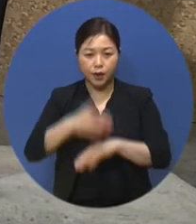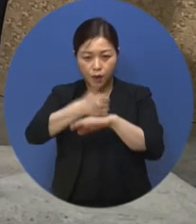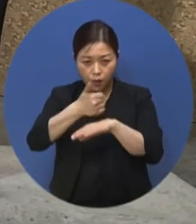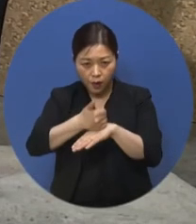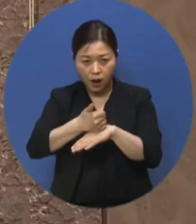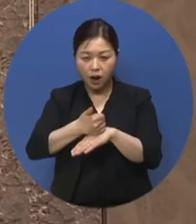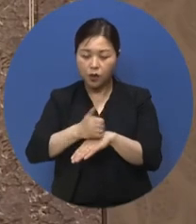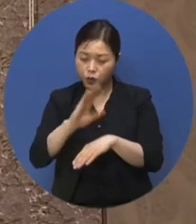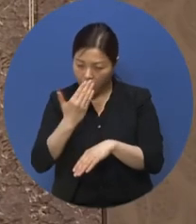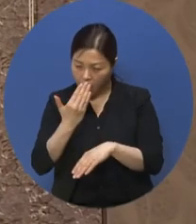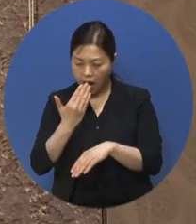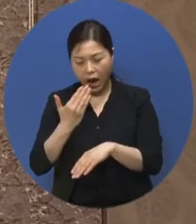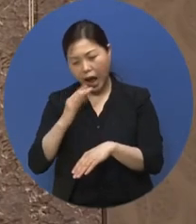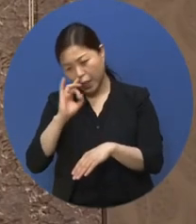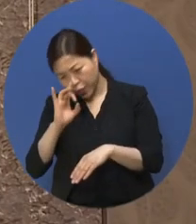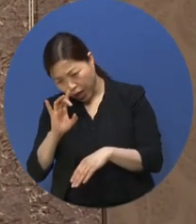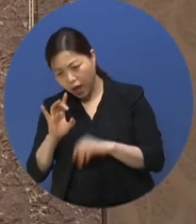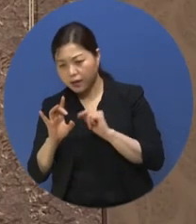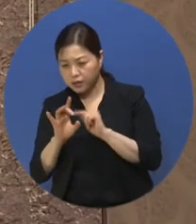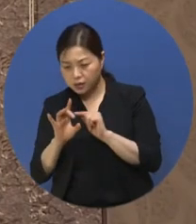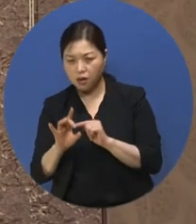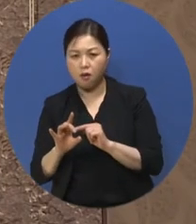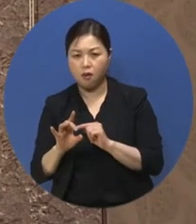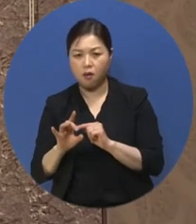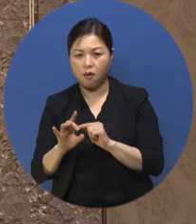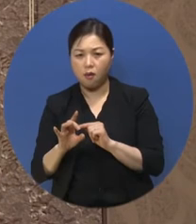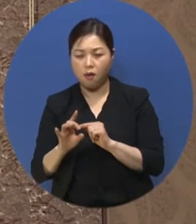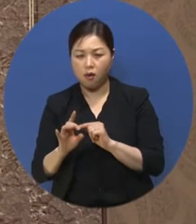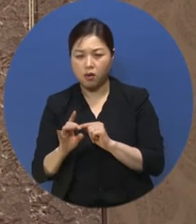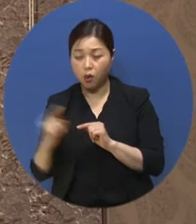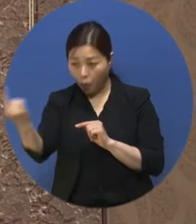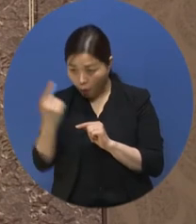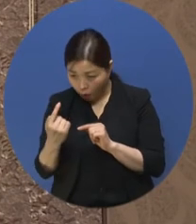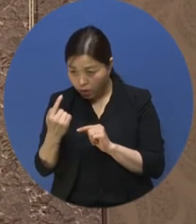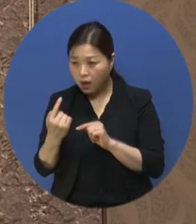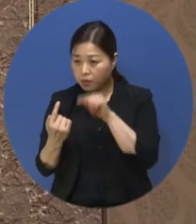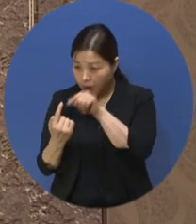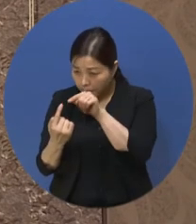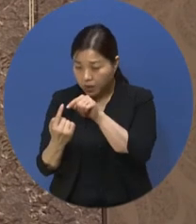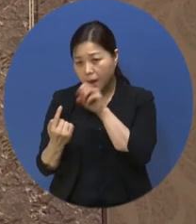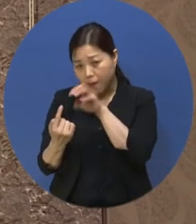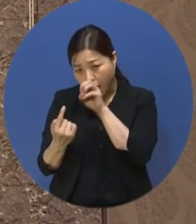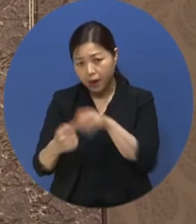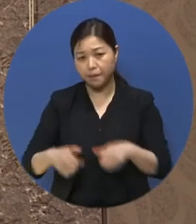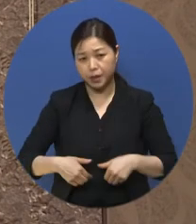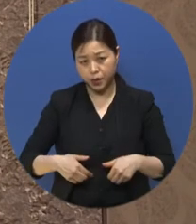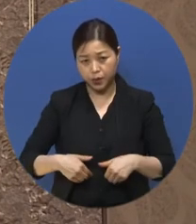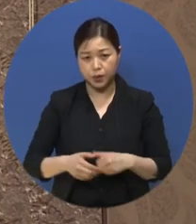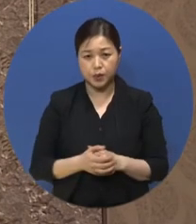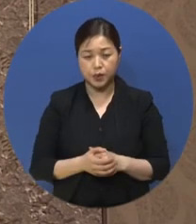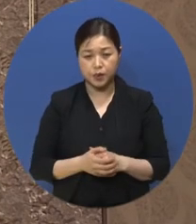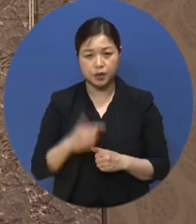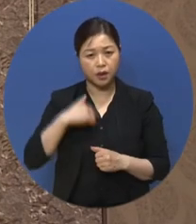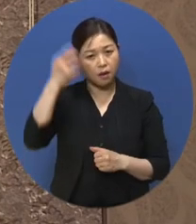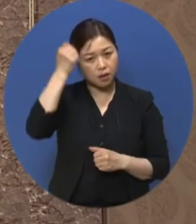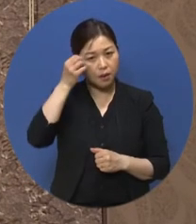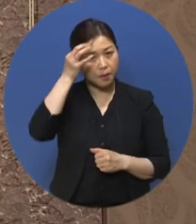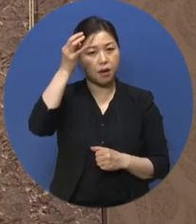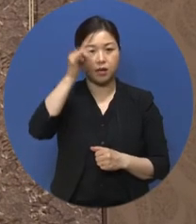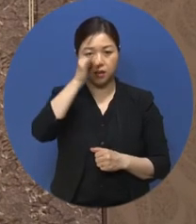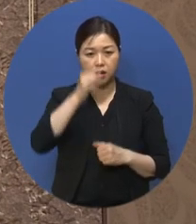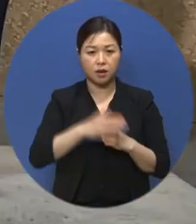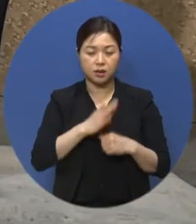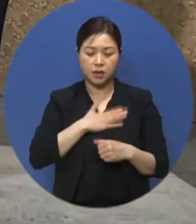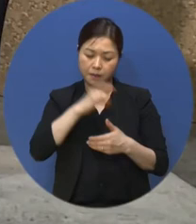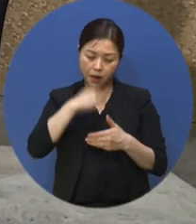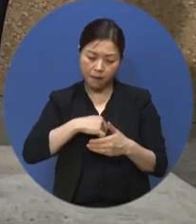안 되든 그 민원인한테 얘기를 꼭 해주고 이랬던 기억이 나네요. 지금도 그 마음은 변함이